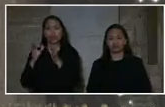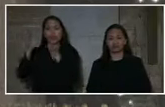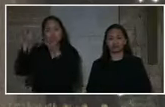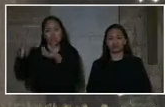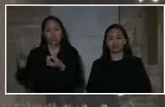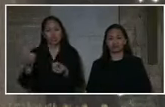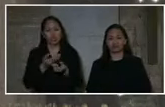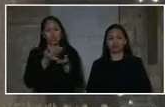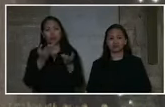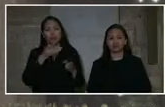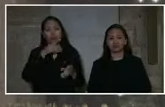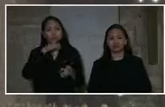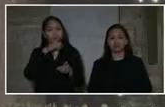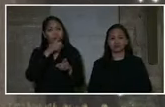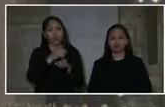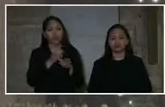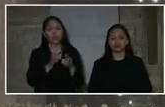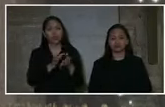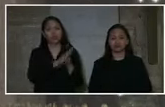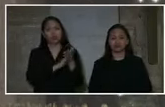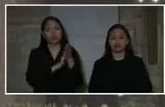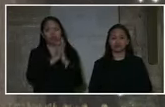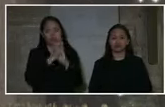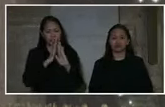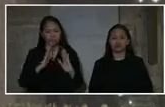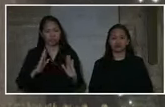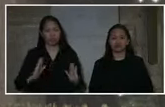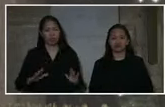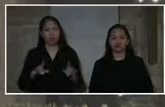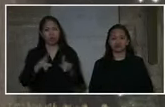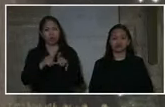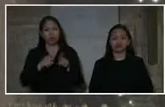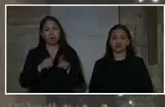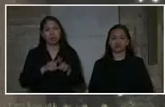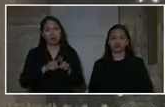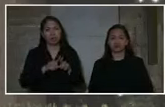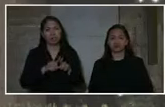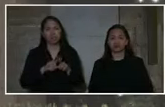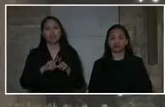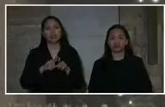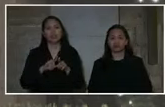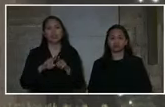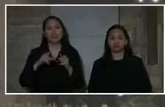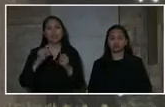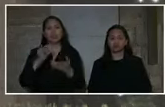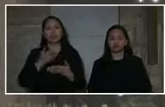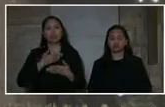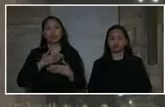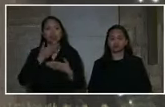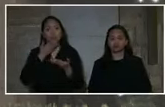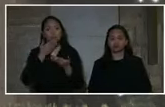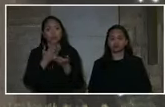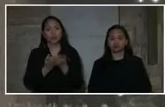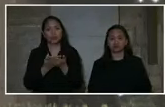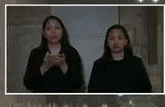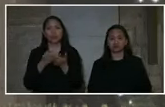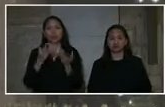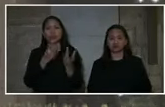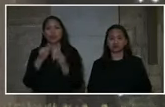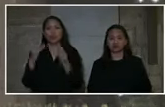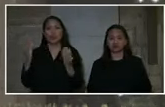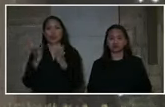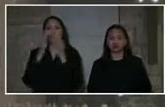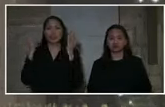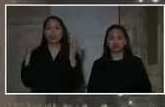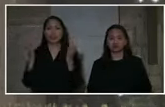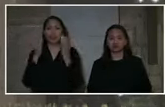mo ng tunay na kapayapaan bilang kapakinabangan sa ginanap naming pagdiriwang sa